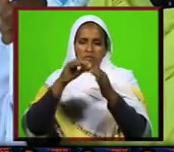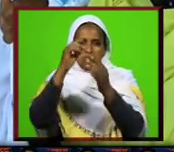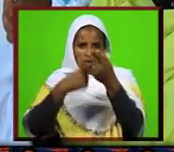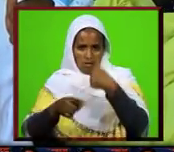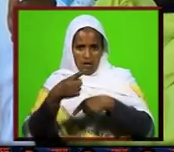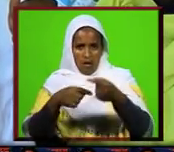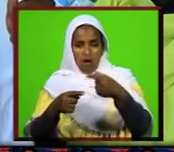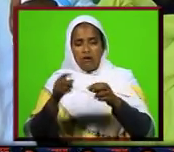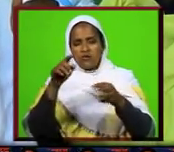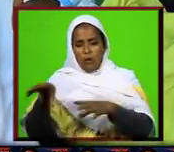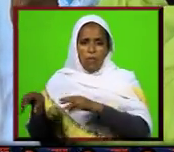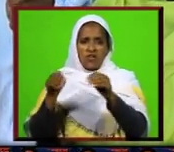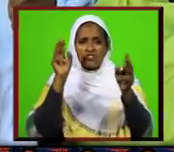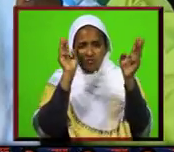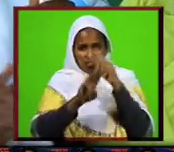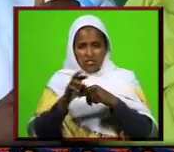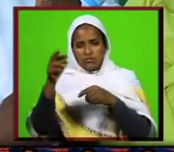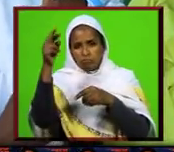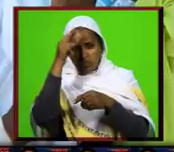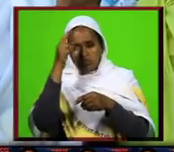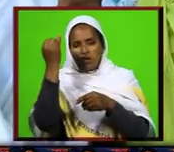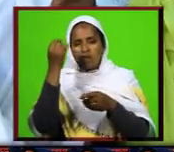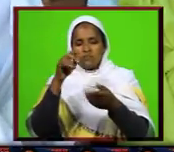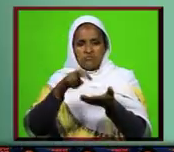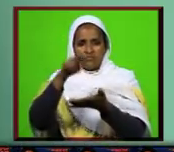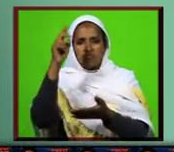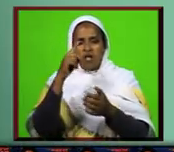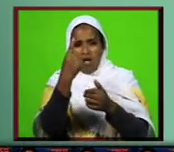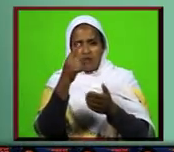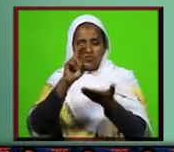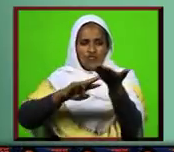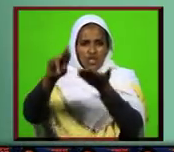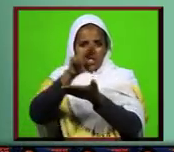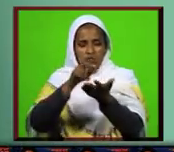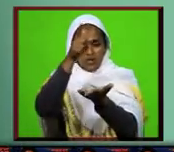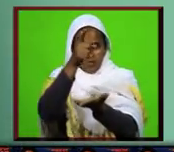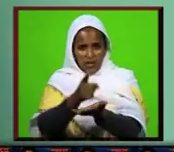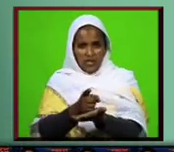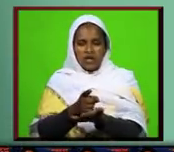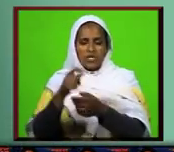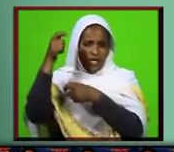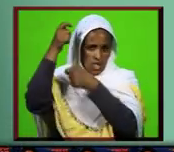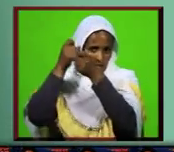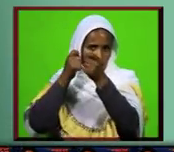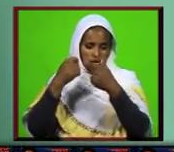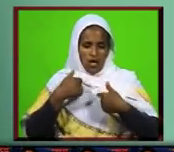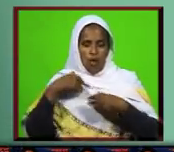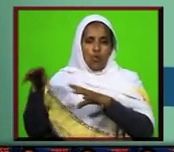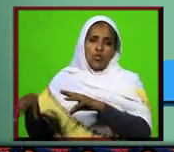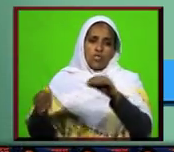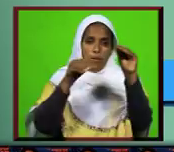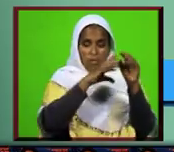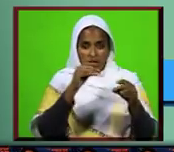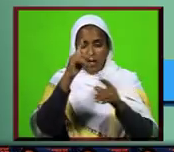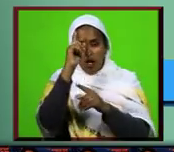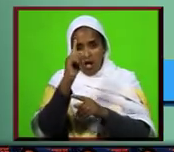እየተዳከመ መጥቷል። ለተማሪዎቹ ችግሮች እንደ ምክንያት የሚነሳው አንድ ከአንድ ዩኒቨርሲቲ የተመረቀ ዲግሪ ያለው